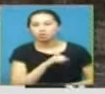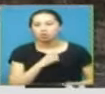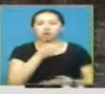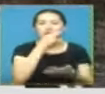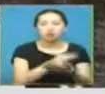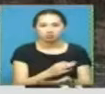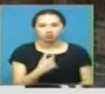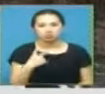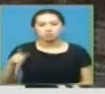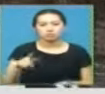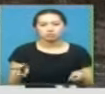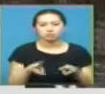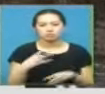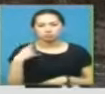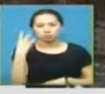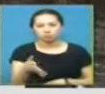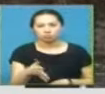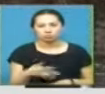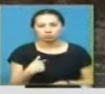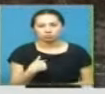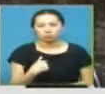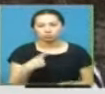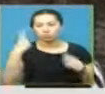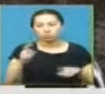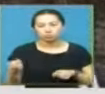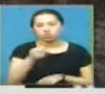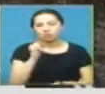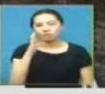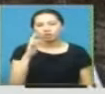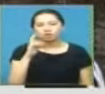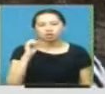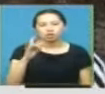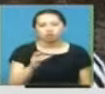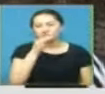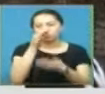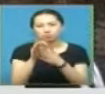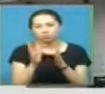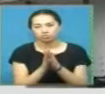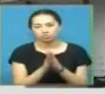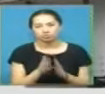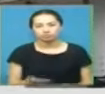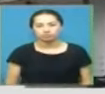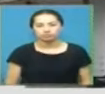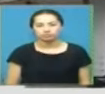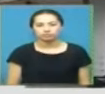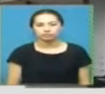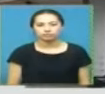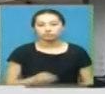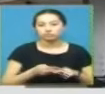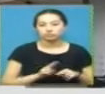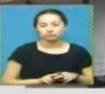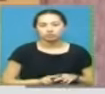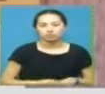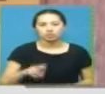мұндай басшының керегі жоқ. Әкімге Асқар Мырзахмет мырзаға жеткізіп барыңдар әңгіме. Тұрғындардың арызын арқалап